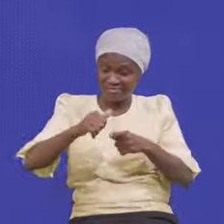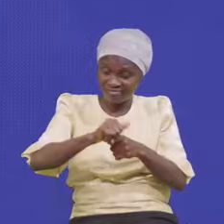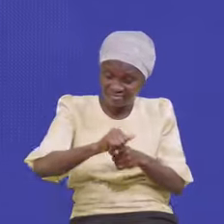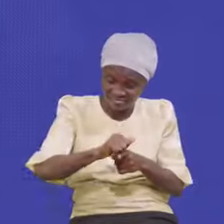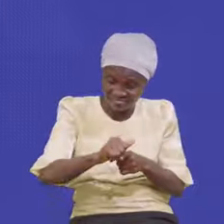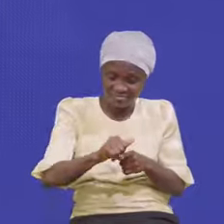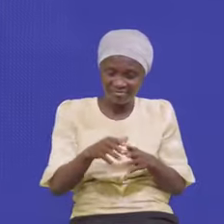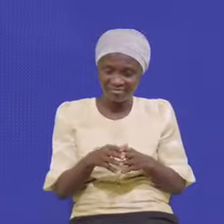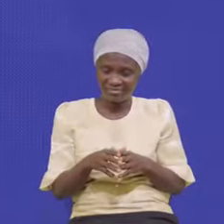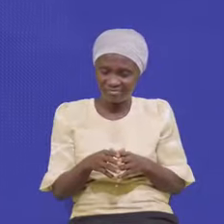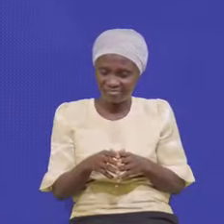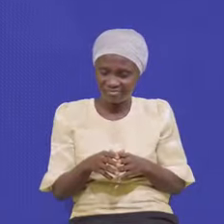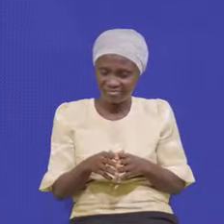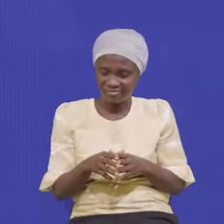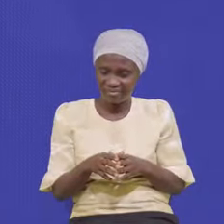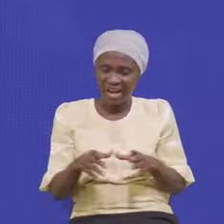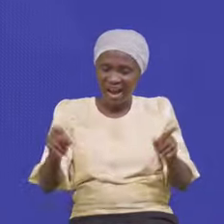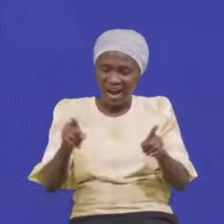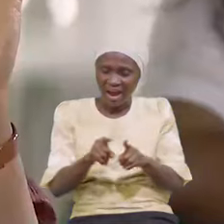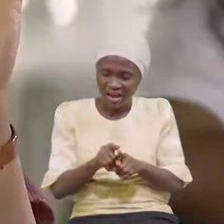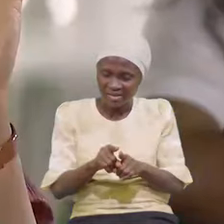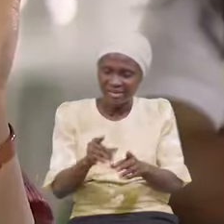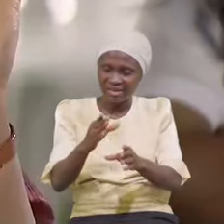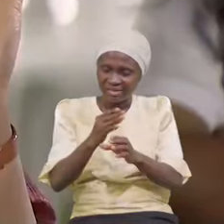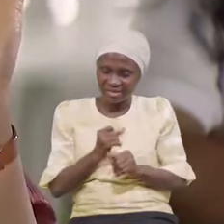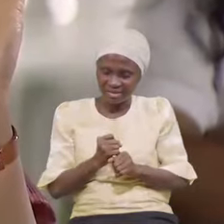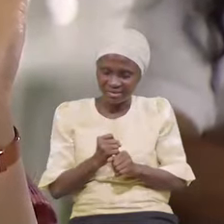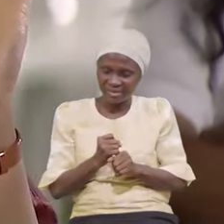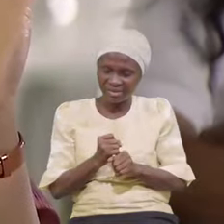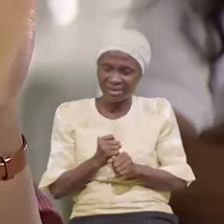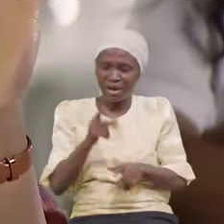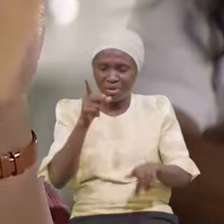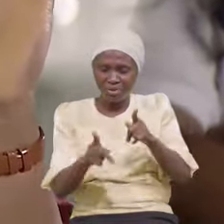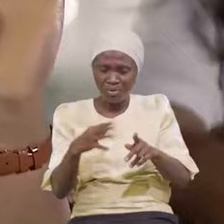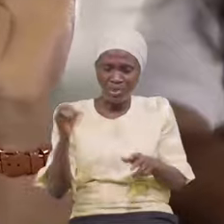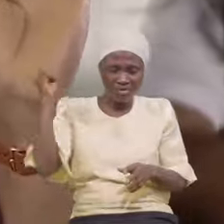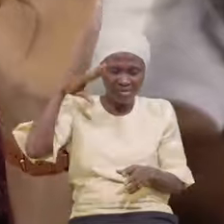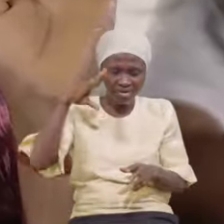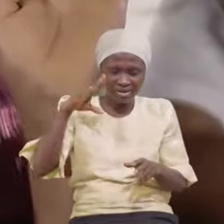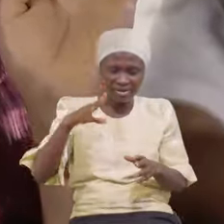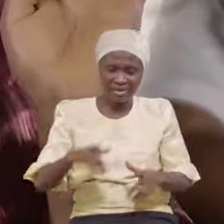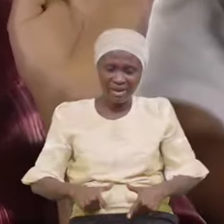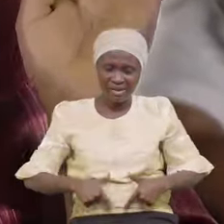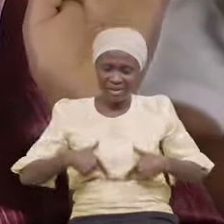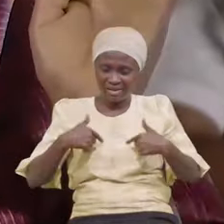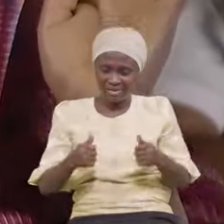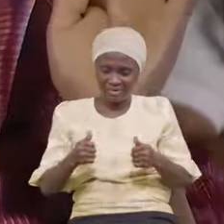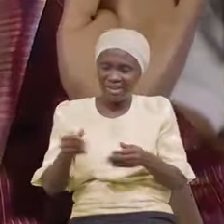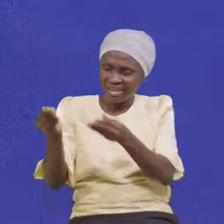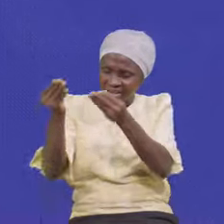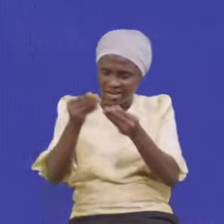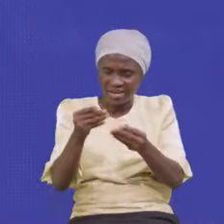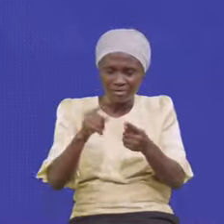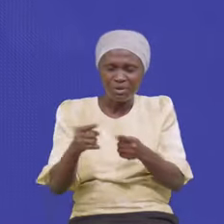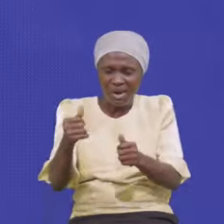మీద నిలిచి ఉండే కృప వారికి ఇవ్వండి as recipients of grace live కృప స్వీకరించిన వారిగా వారు జీవించాలి grant to every